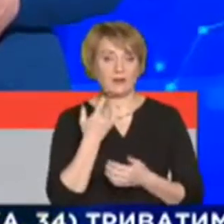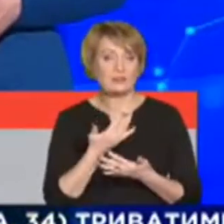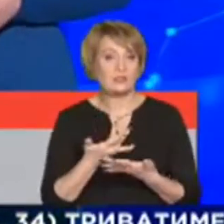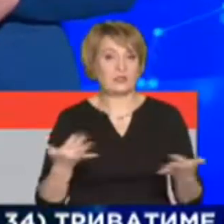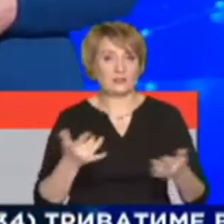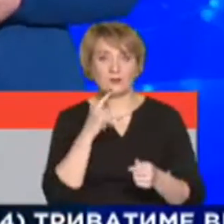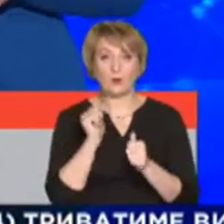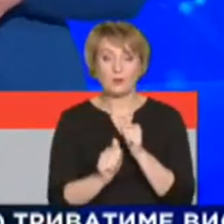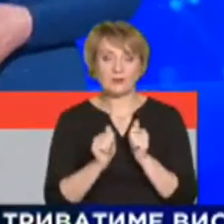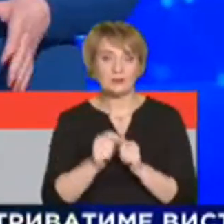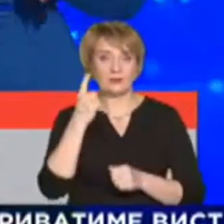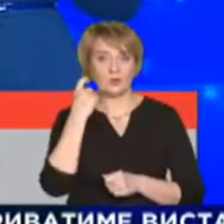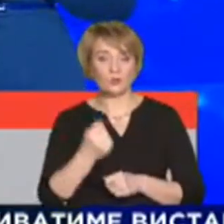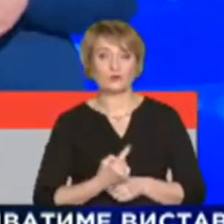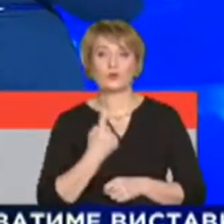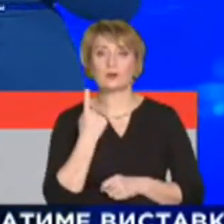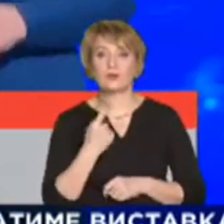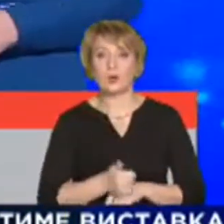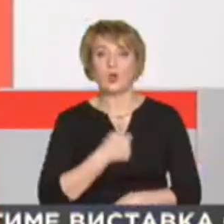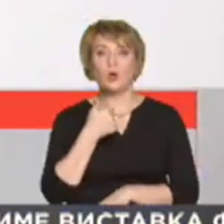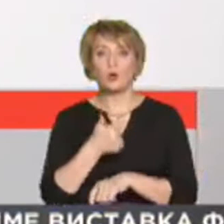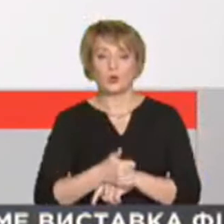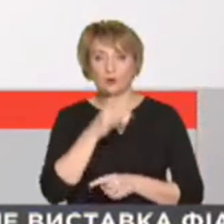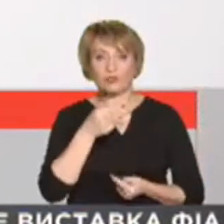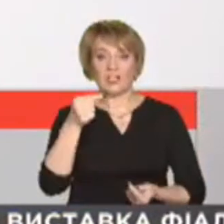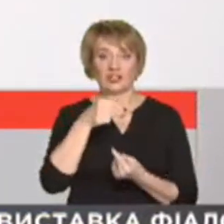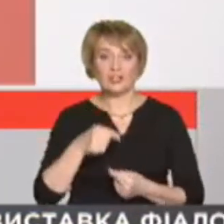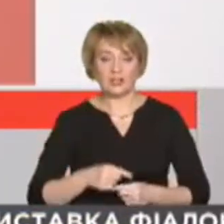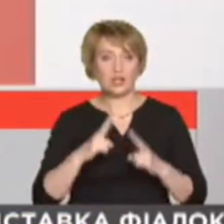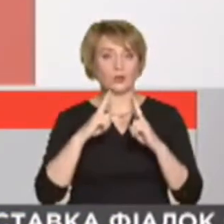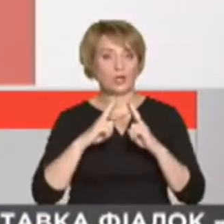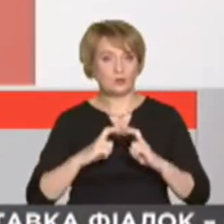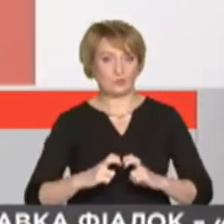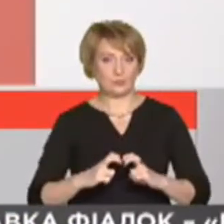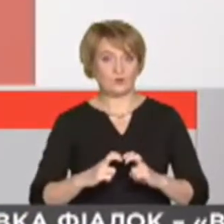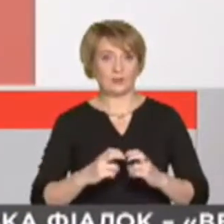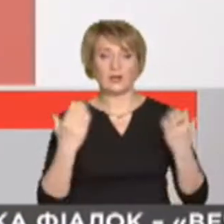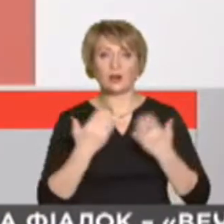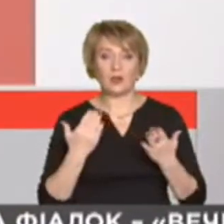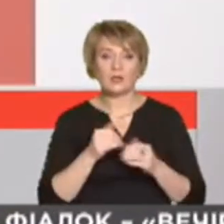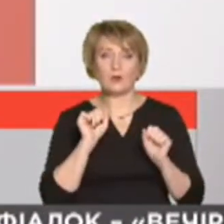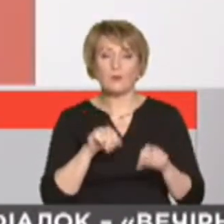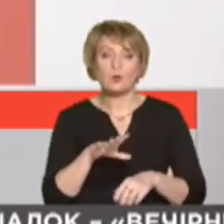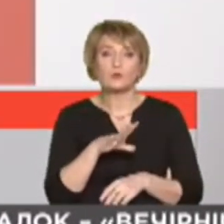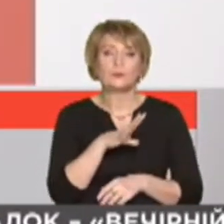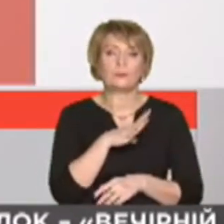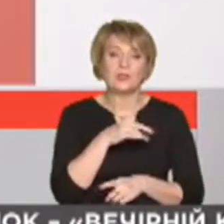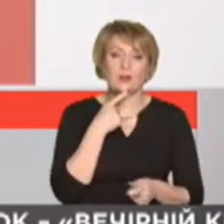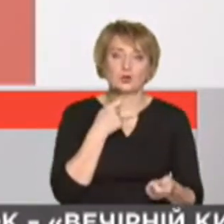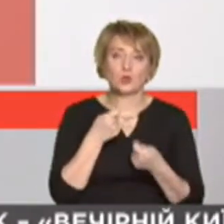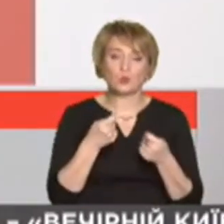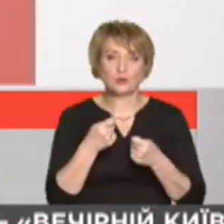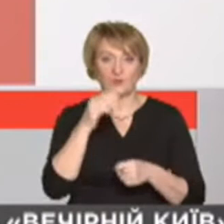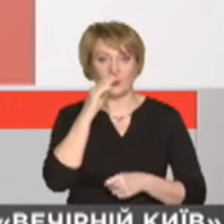але постійно наголошують на одному. Головне – вчасно діагностувати. Тож, які симптоми у дитини мають насторожувати